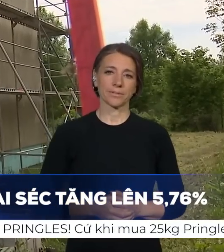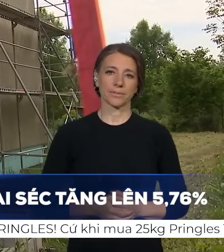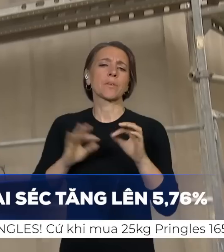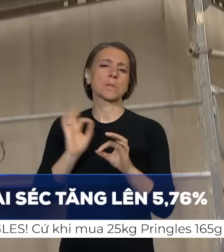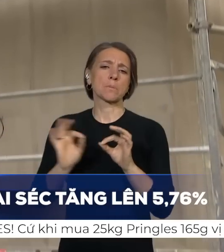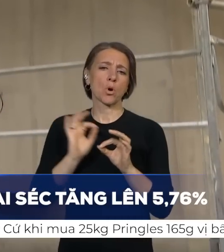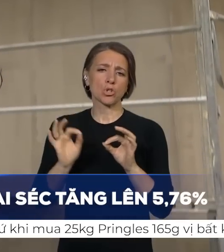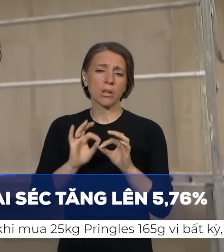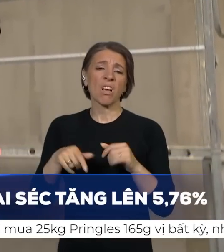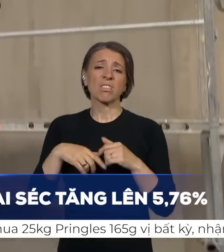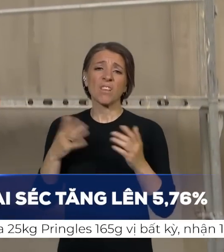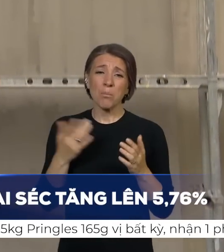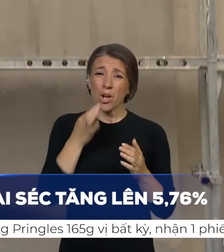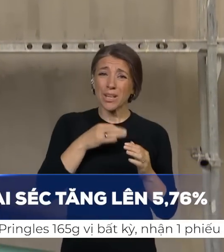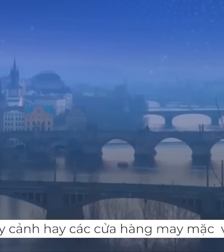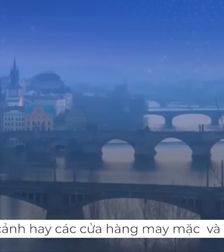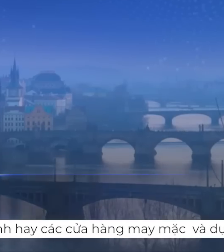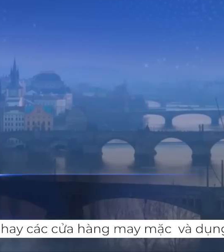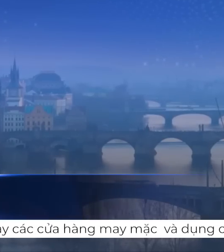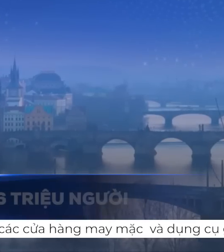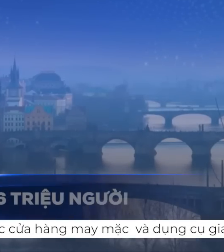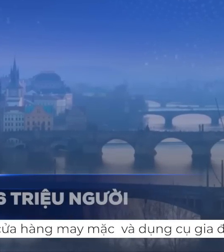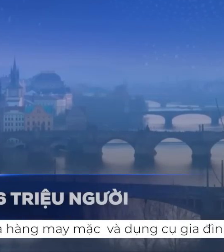hoặc giảm nhẹ trong những tháng tới à